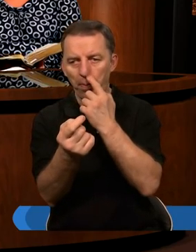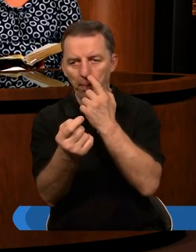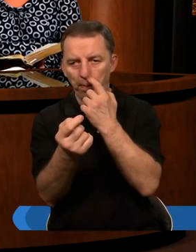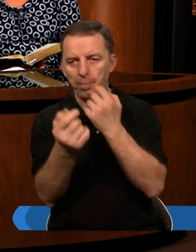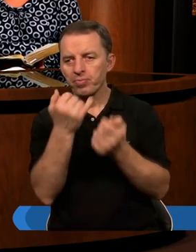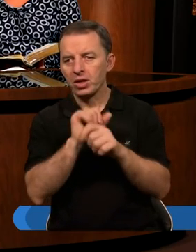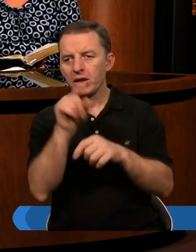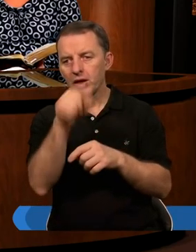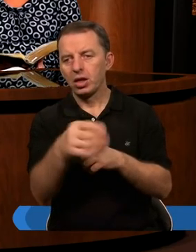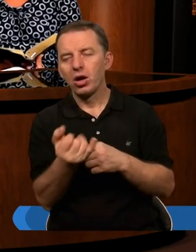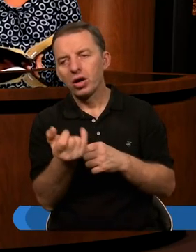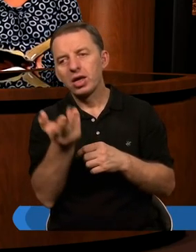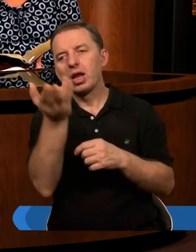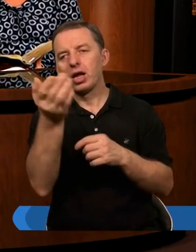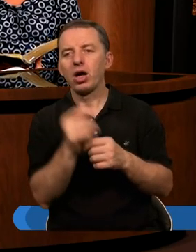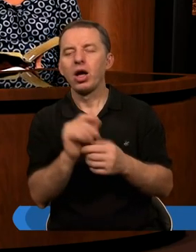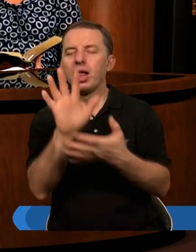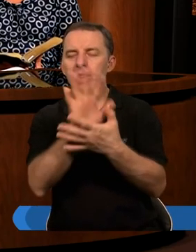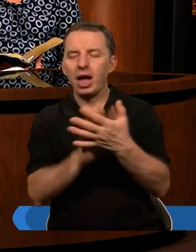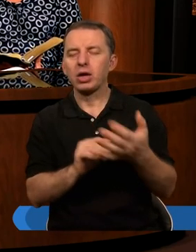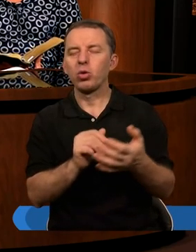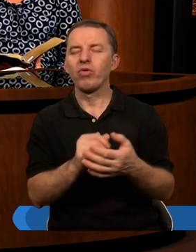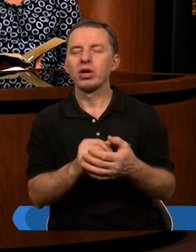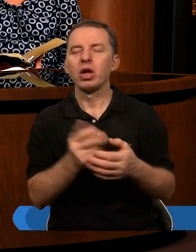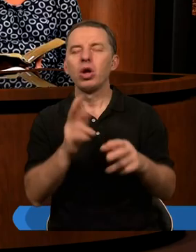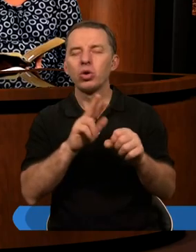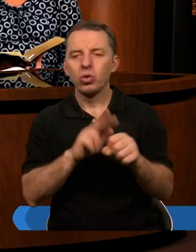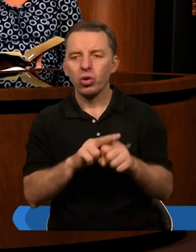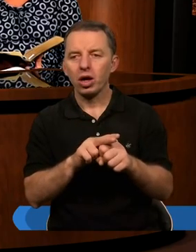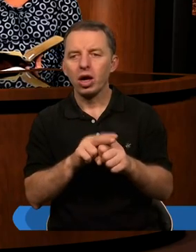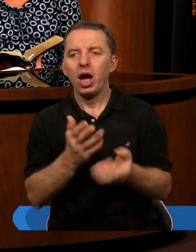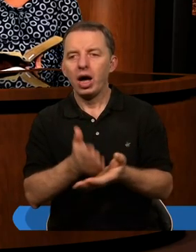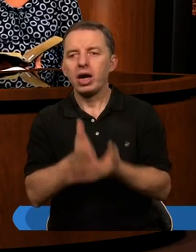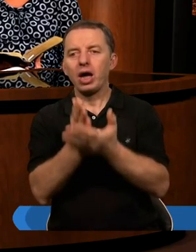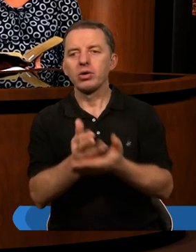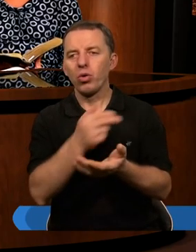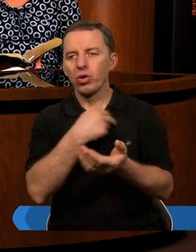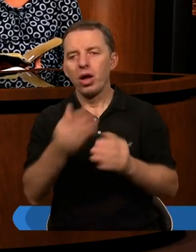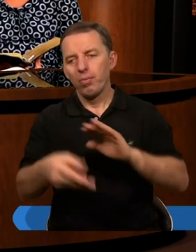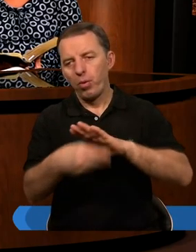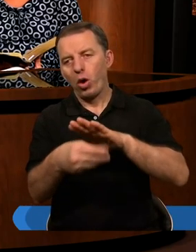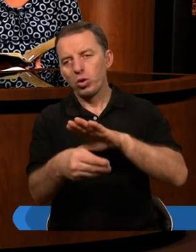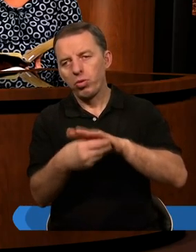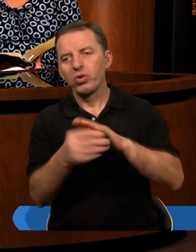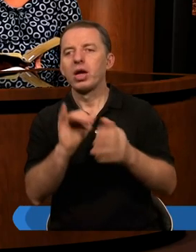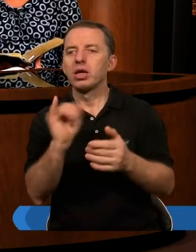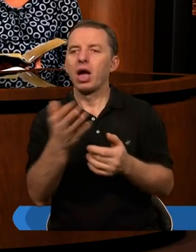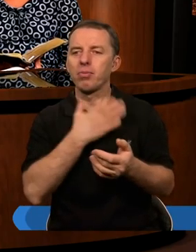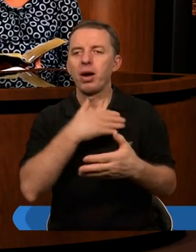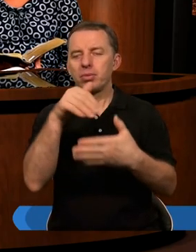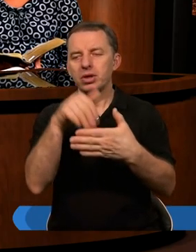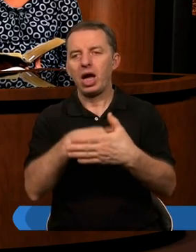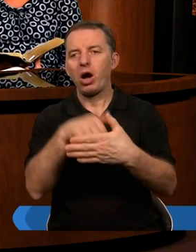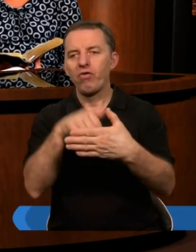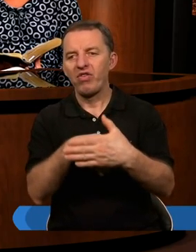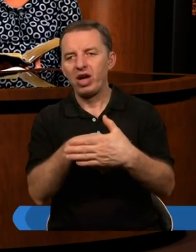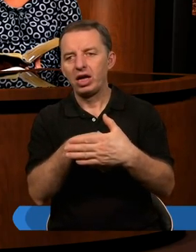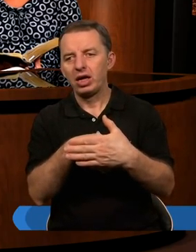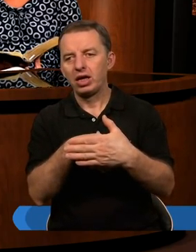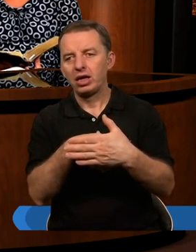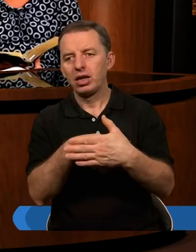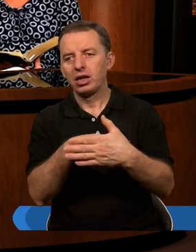bo jest tu kilka tekstów, które radzą nam i podpowiadają, jak mamy się zachowywać